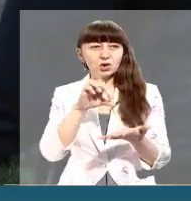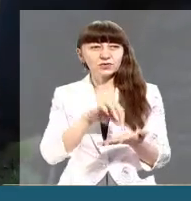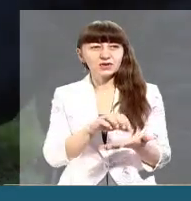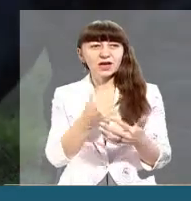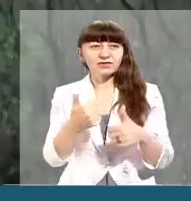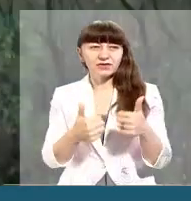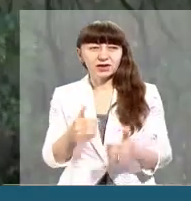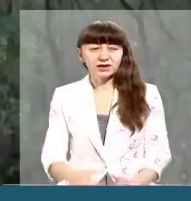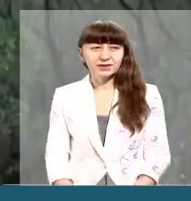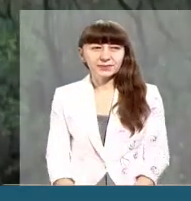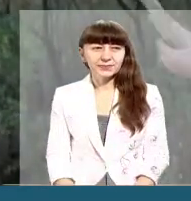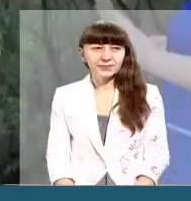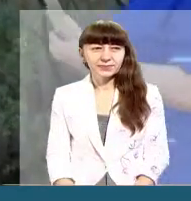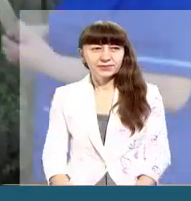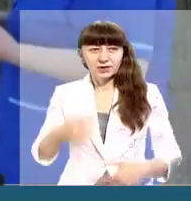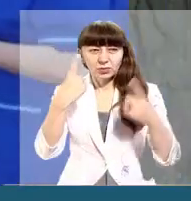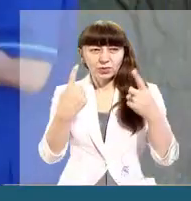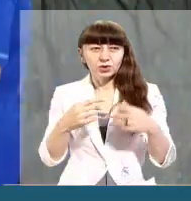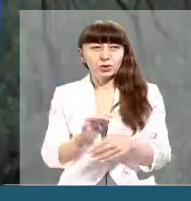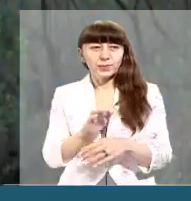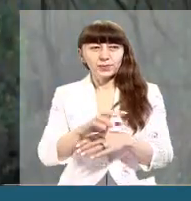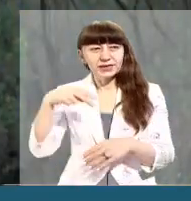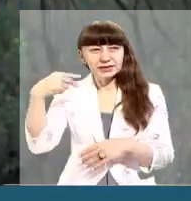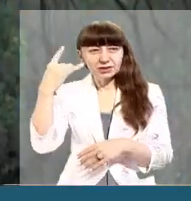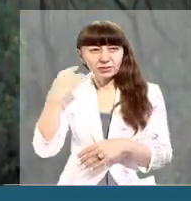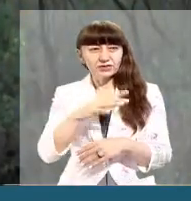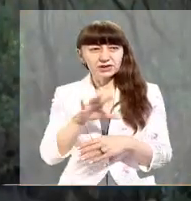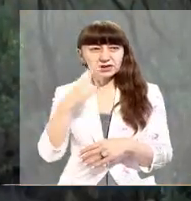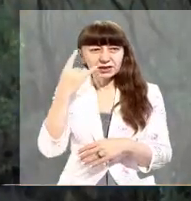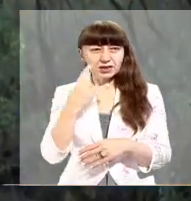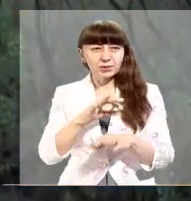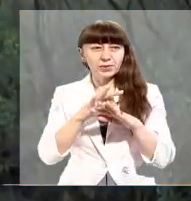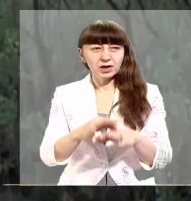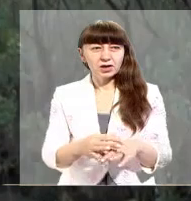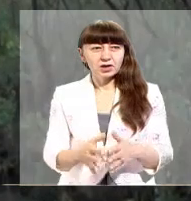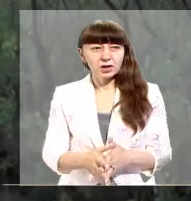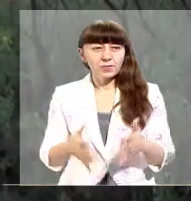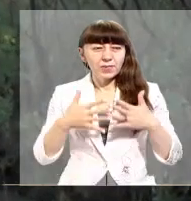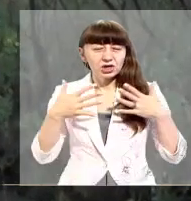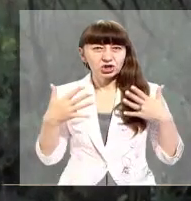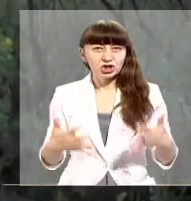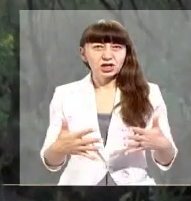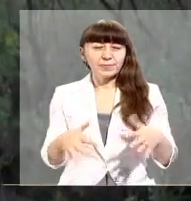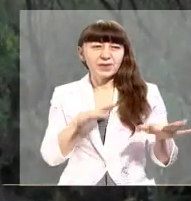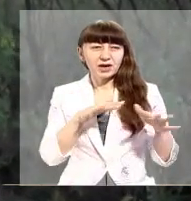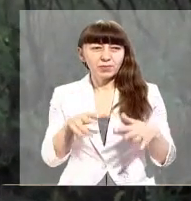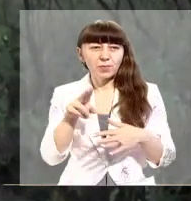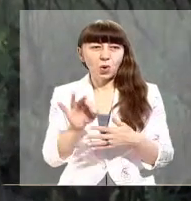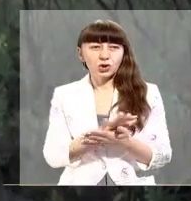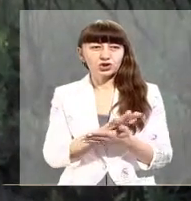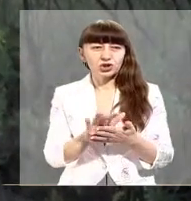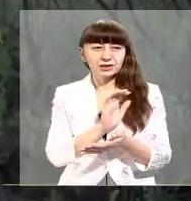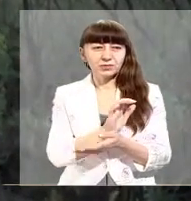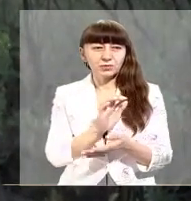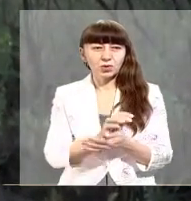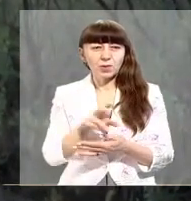участие в соревнованиях. По инициативе и поручению главы государства действительно по всей стране проводятся крупномасштабные мероприятия в